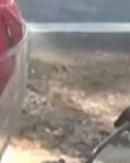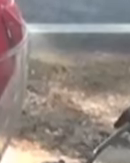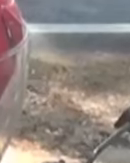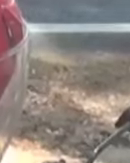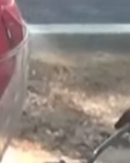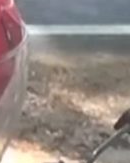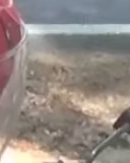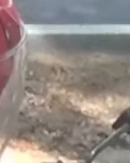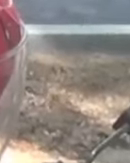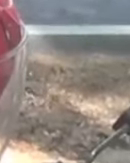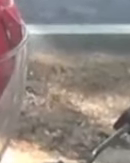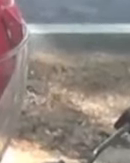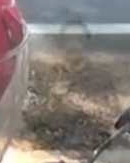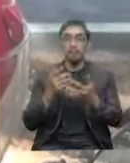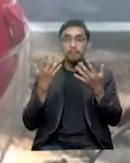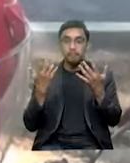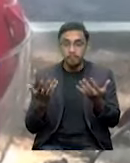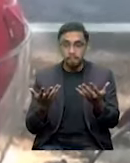karena